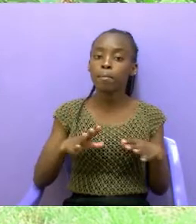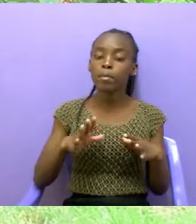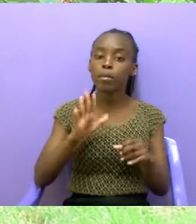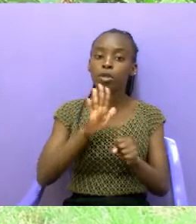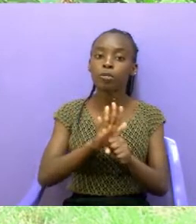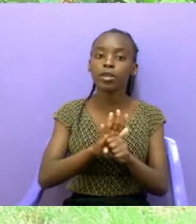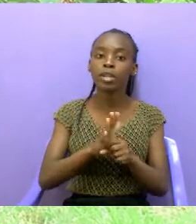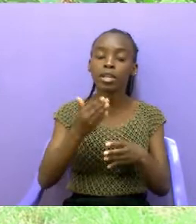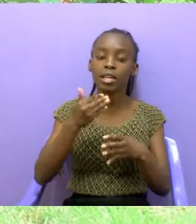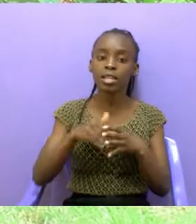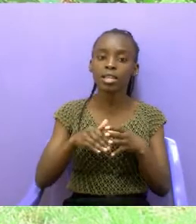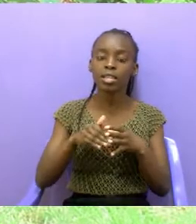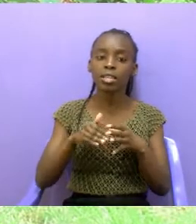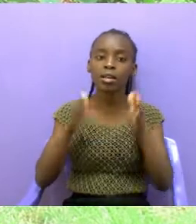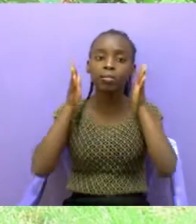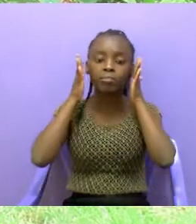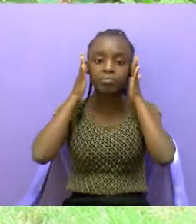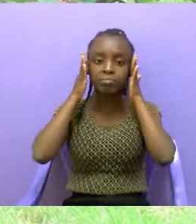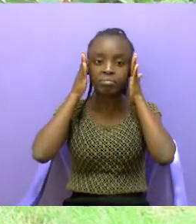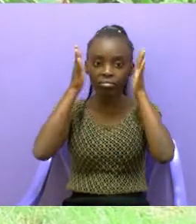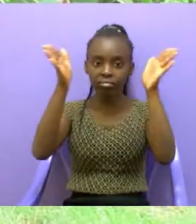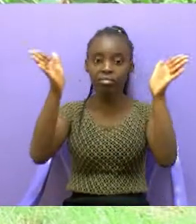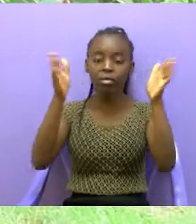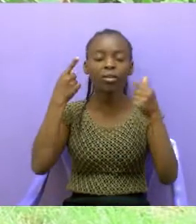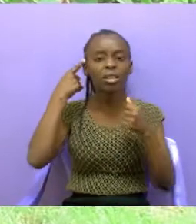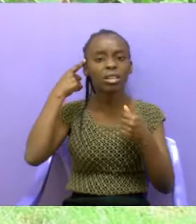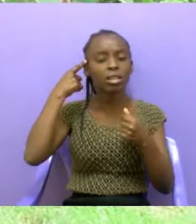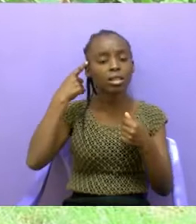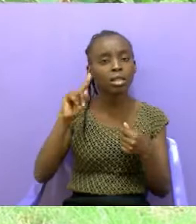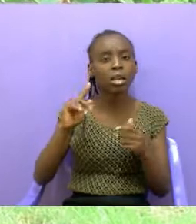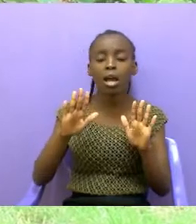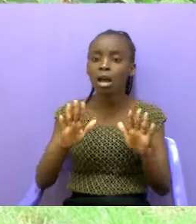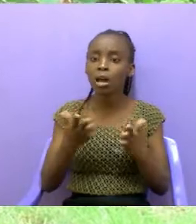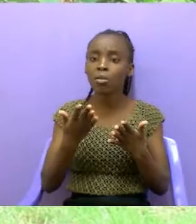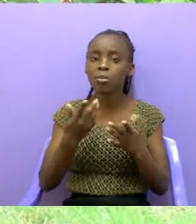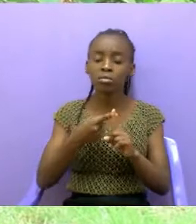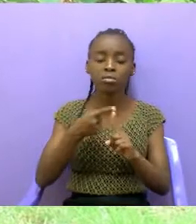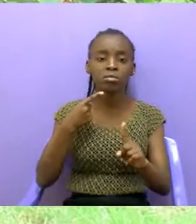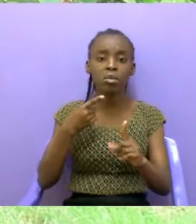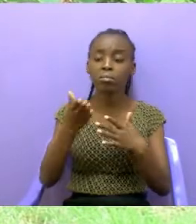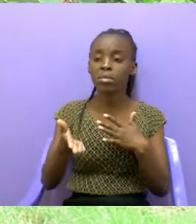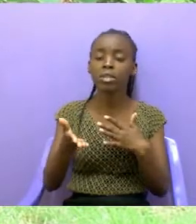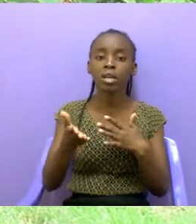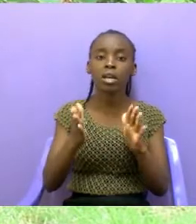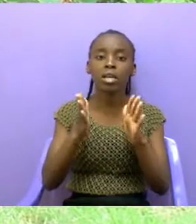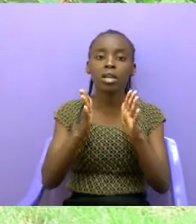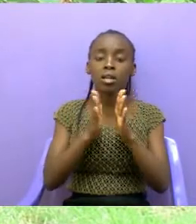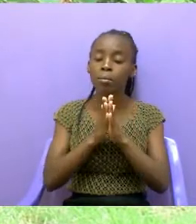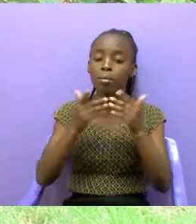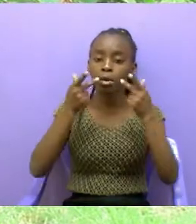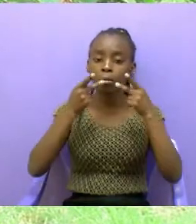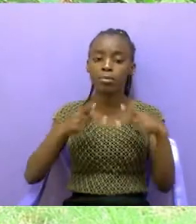panda, wanawazia kutoka maeneo ambao wako. Ninaomba Bwana amani katika mioyo yao.